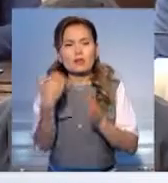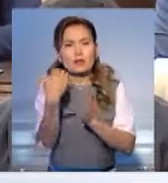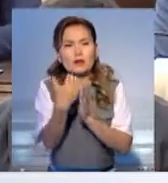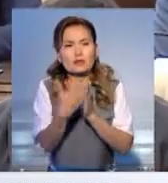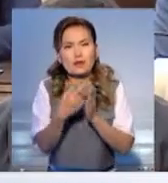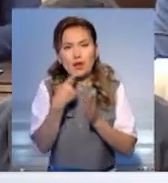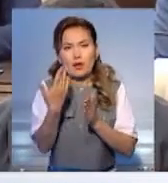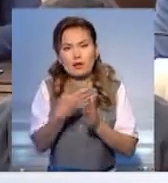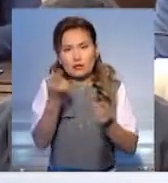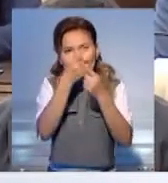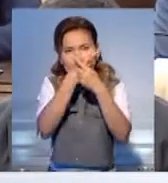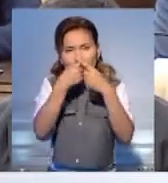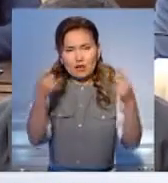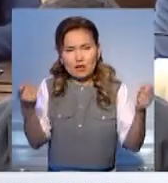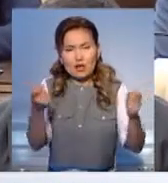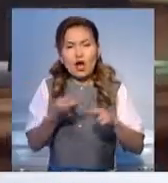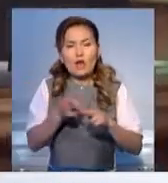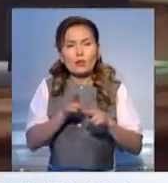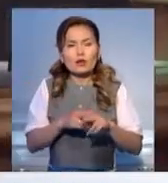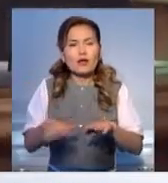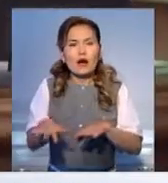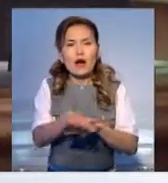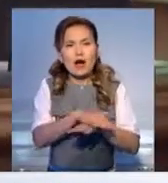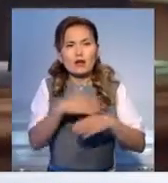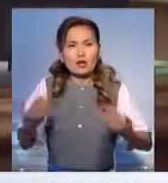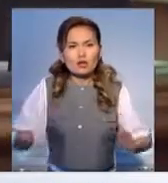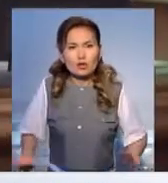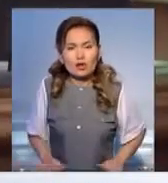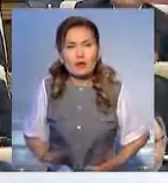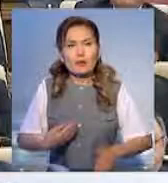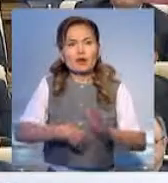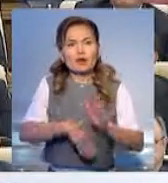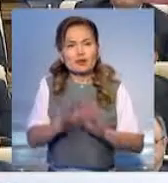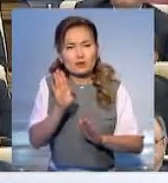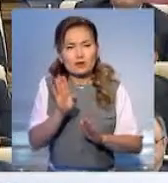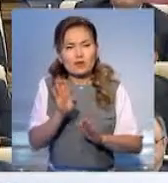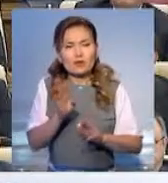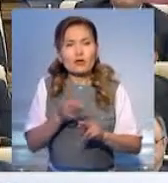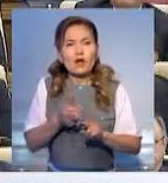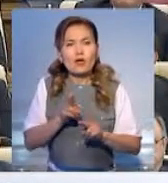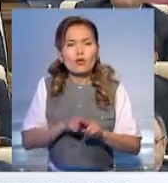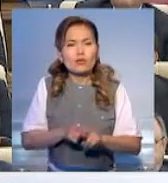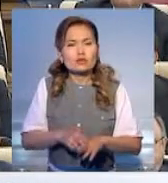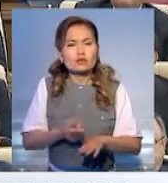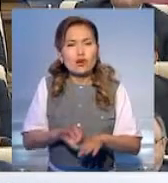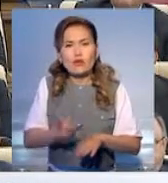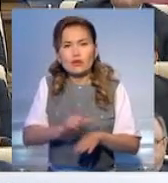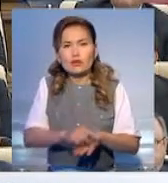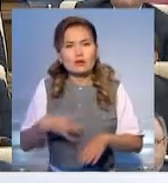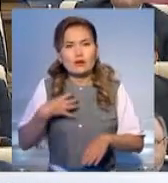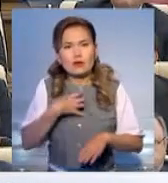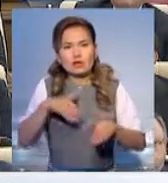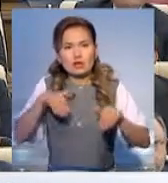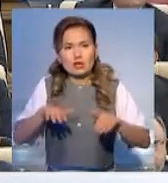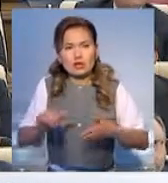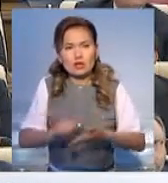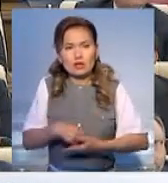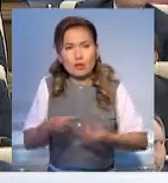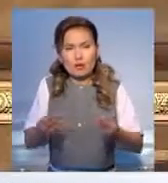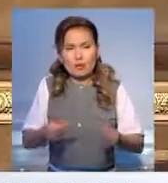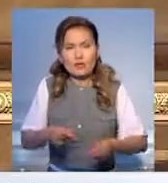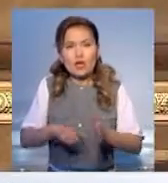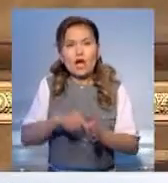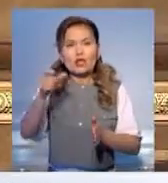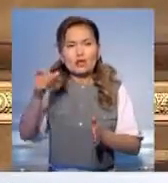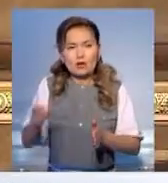жариялады. Бұл халқымыздың жағдайын күшейтуге арналған теңдесі жоқ ерекше қадамдар.